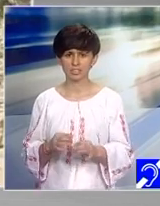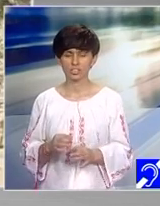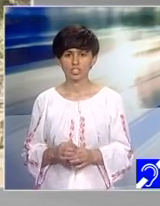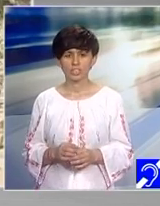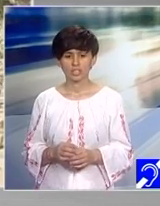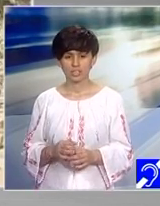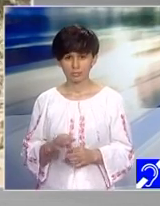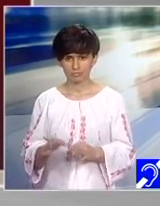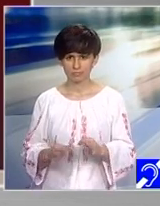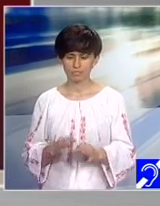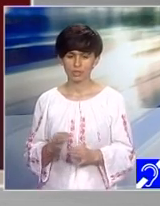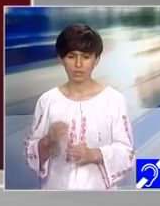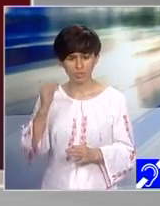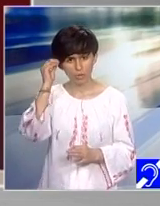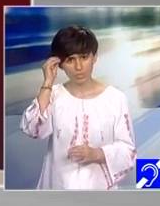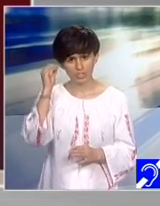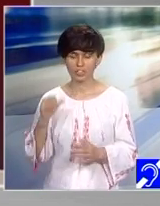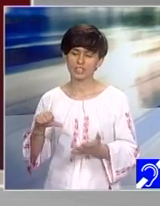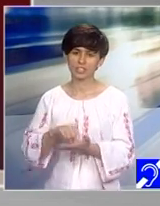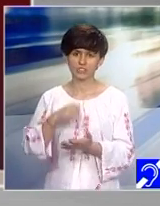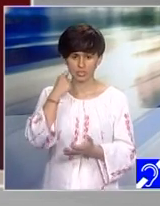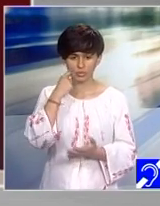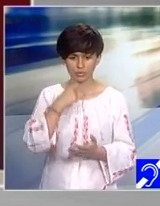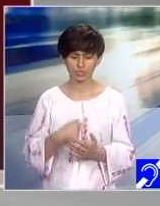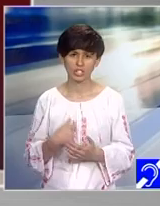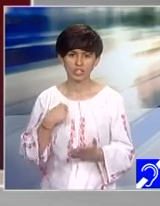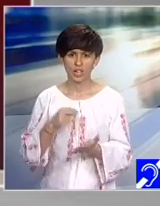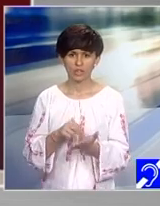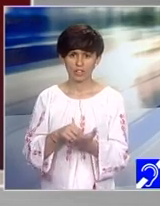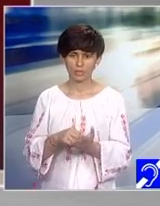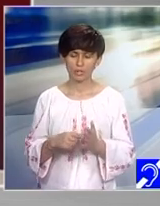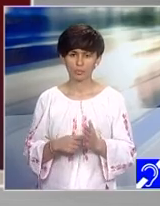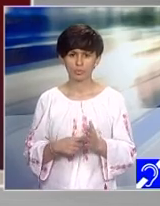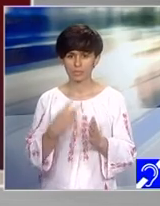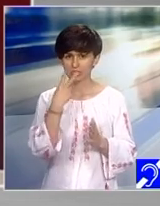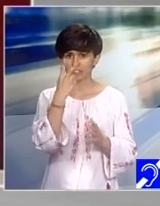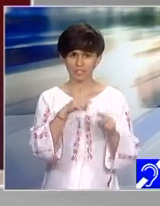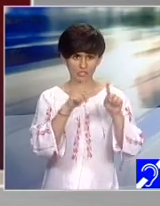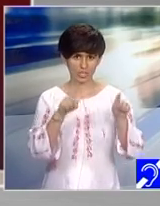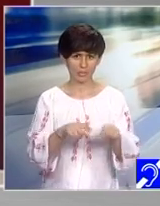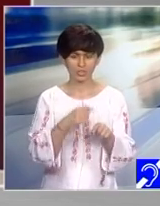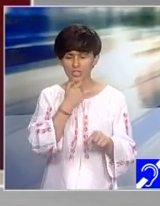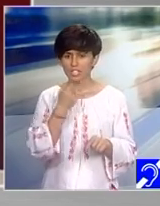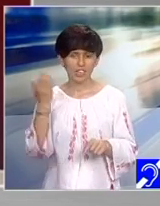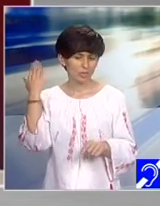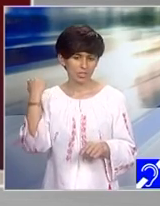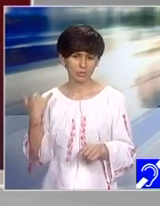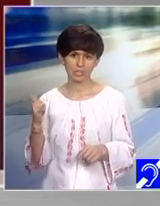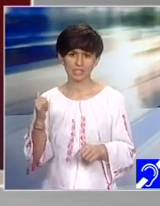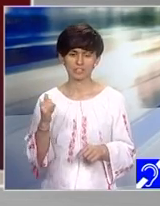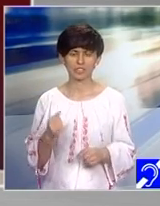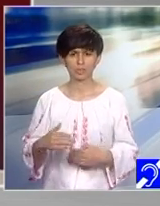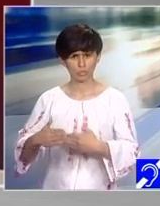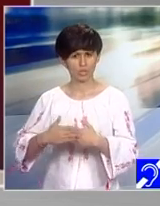propun chiar să dăm niște imagini de anul trecut. Da. De la ziua ei, când ați venit cu vecini,